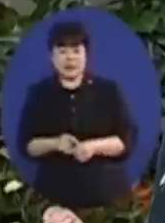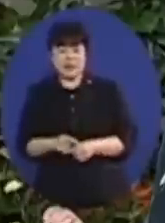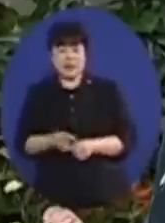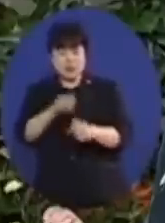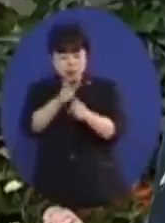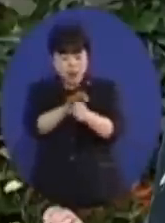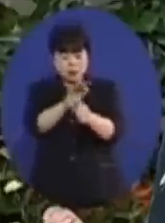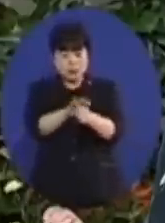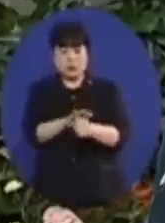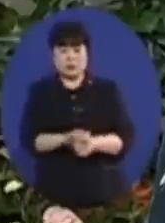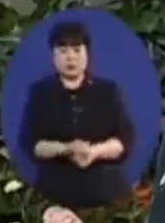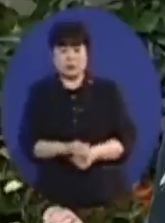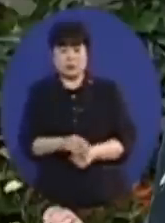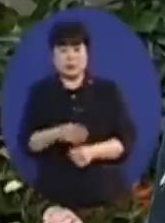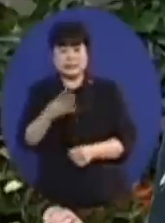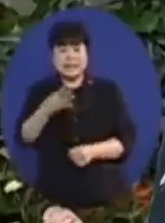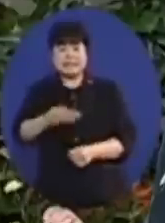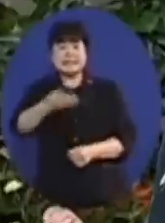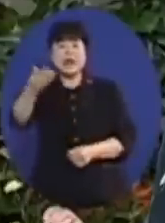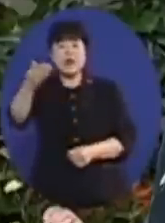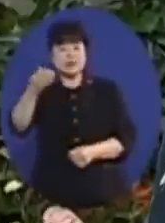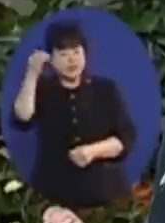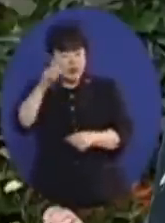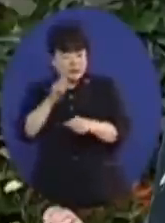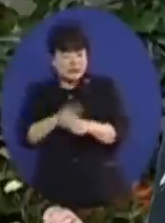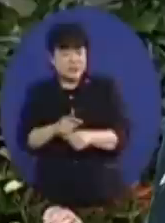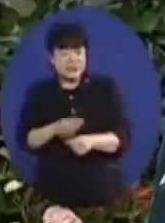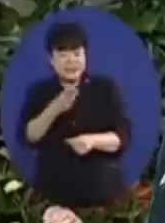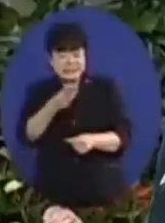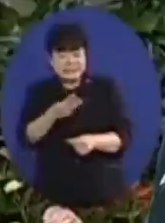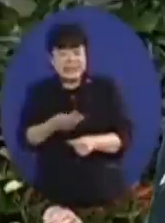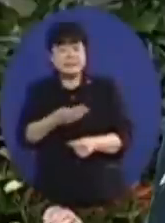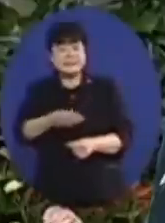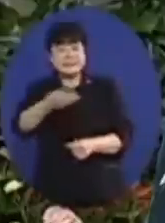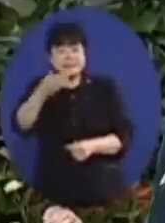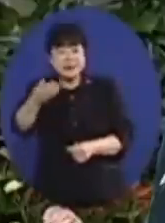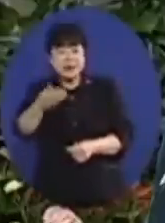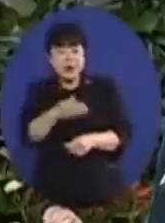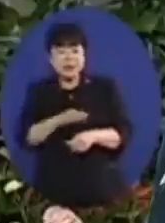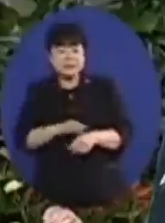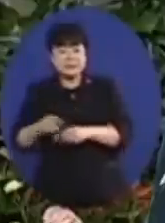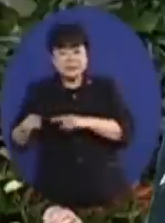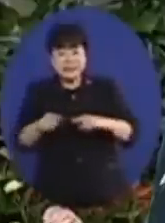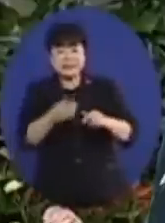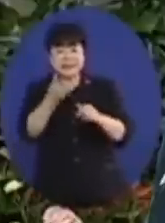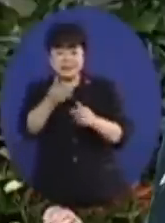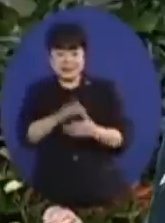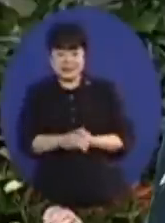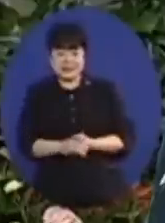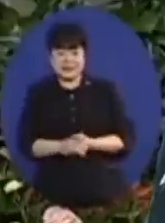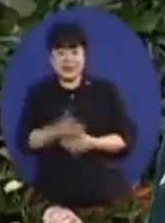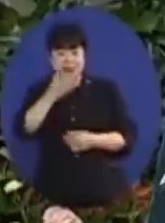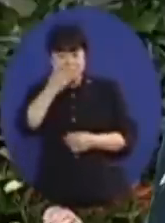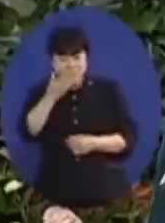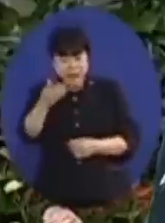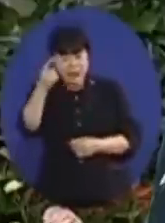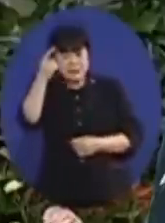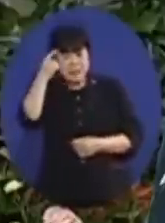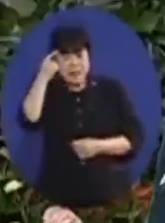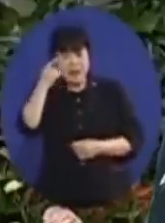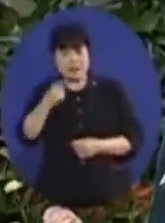영향력을 미칩니다 4차원의 영성이 삼차원의 삶인 육체의 환경을 다스리는 것입니다 할 수 있다고